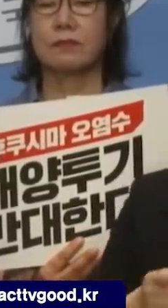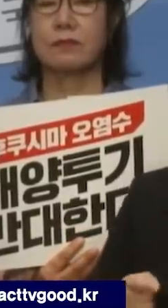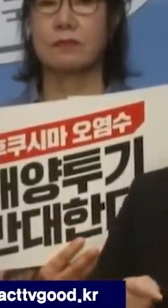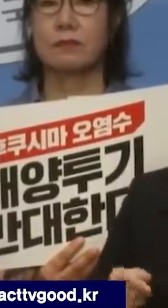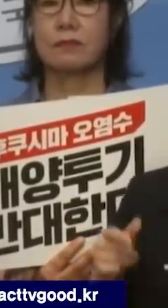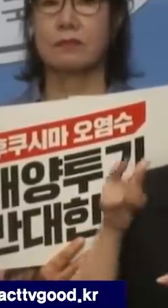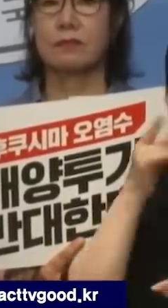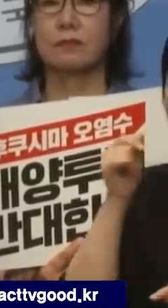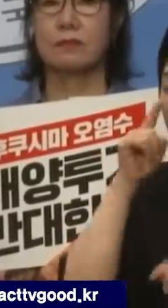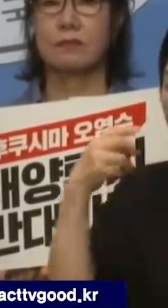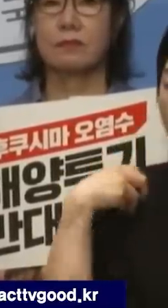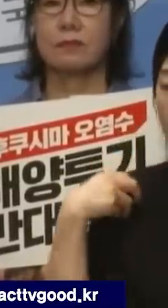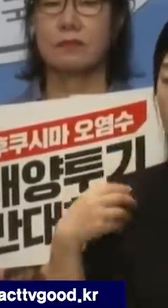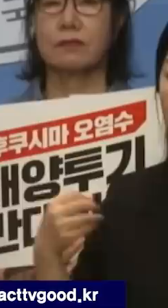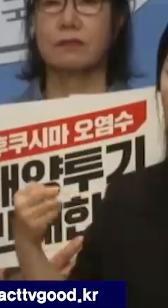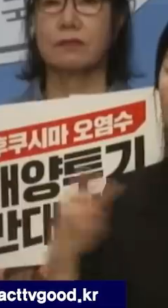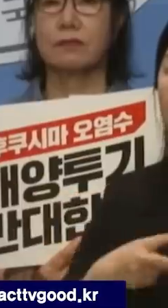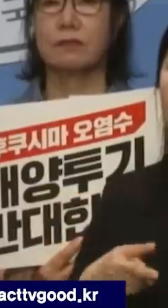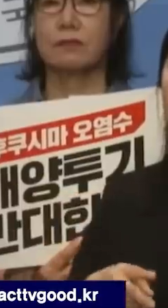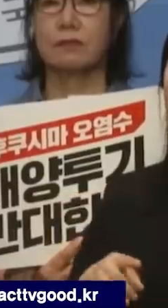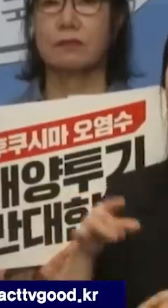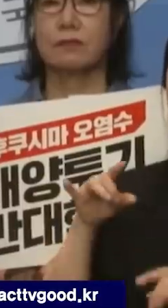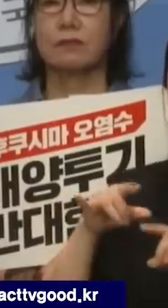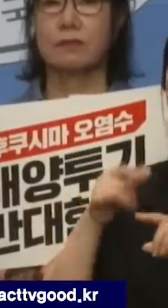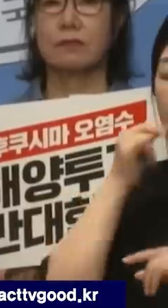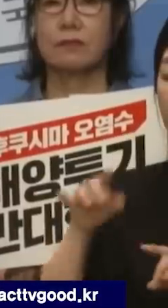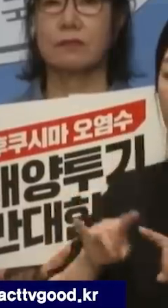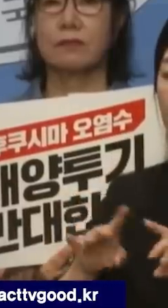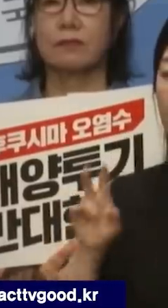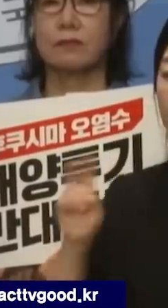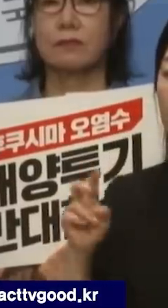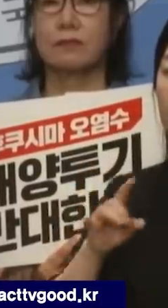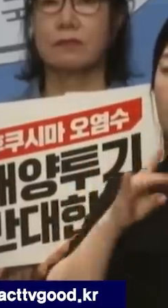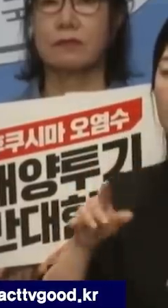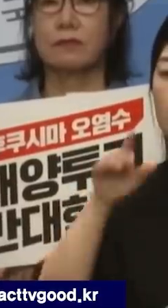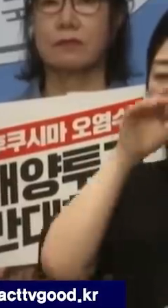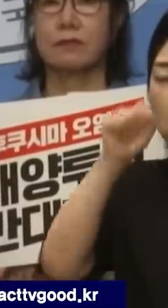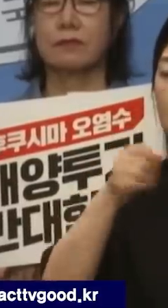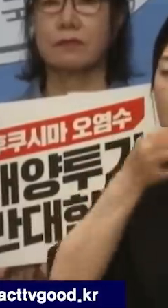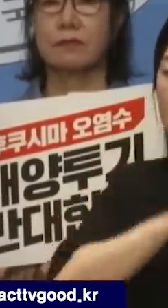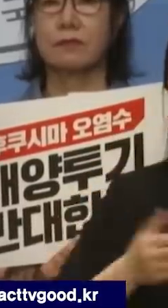도쿄 전력만 좋은 꼴 납니다. 서로 생각이 좀 다르더라도